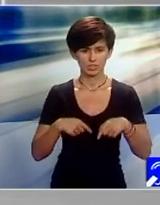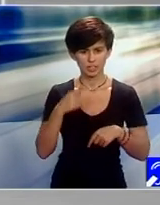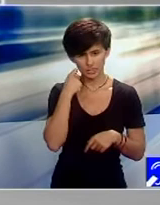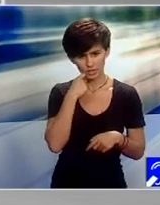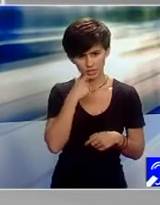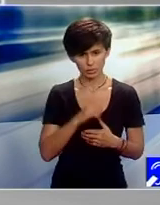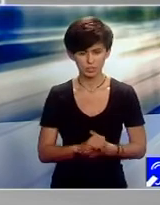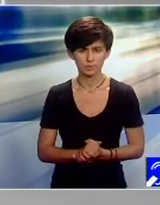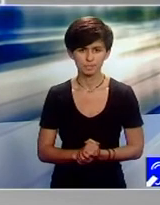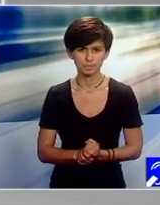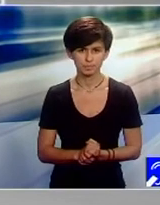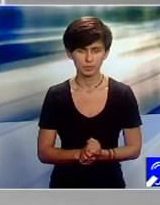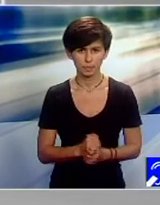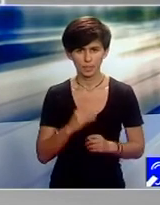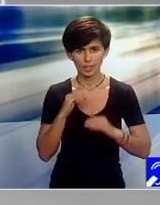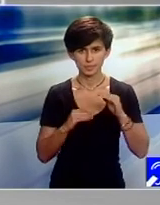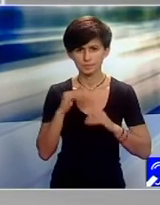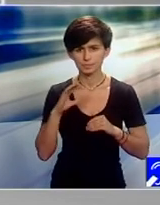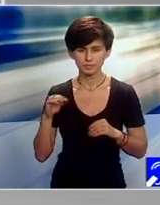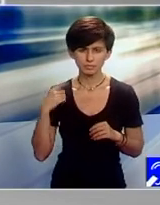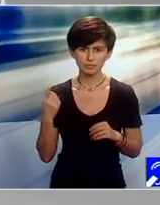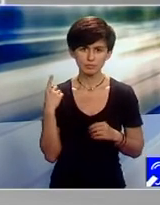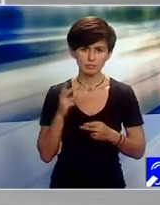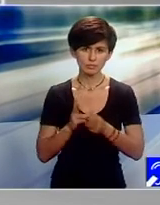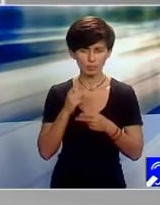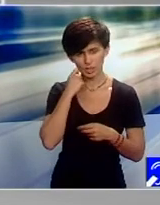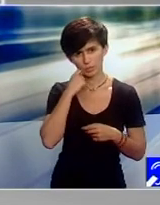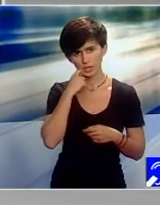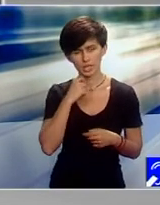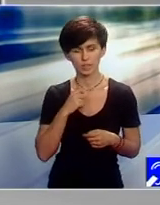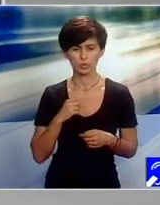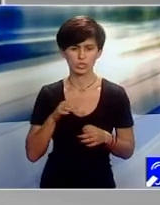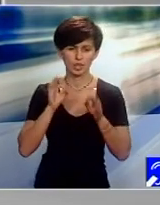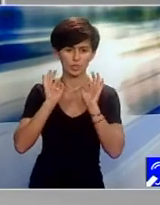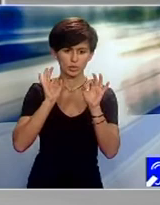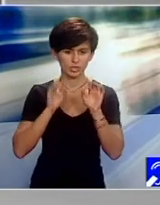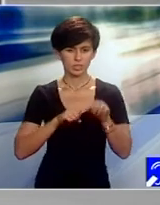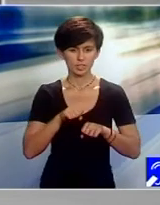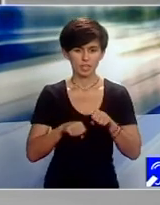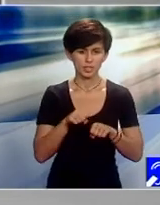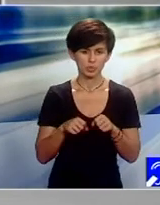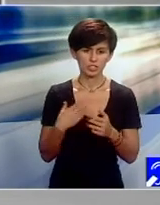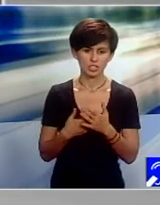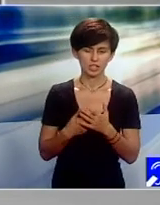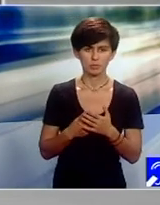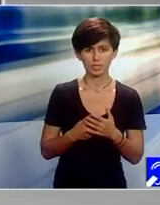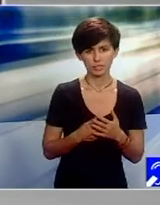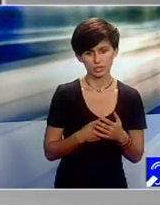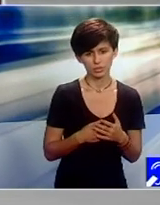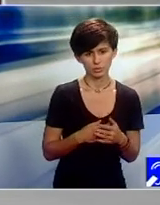clujan. În comparație cu alte orașe, cum stă Clujul ca și utilizarea bicicletei pentru transport,